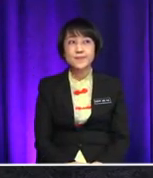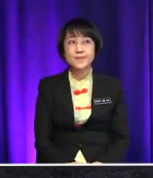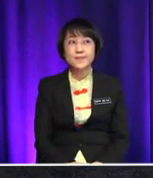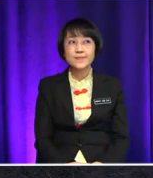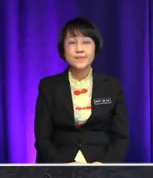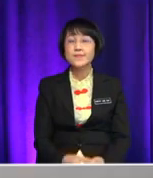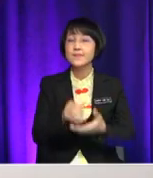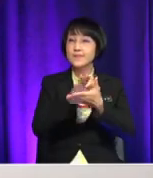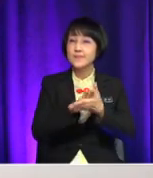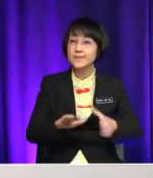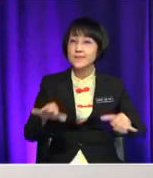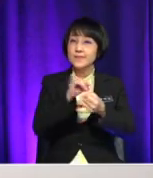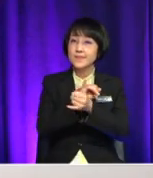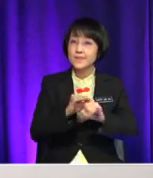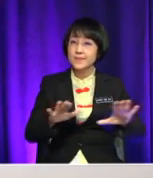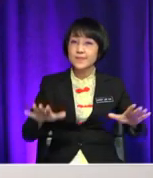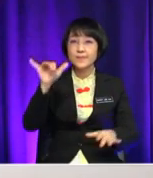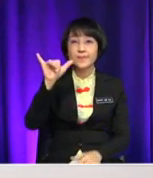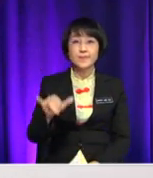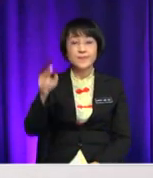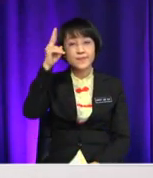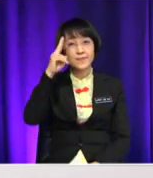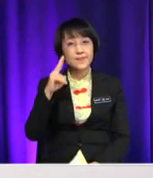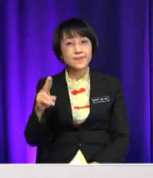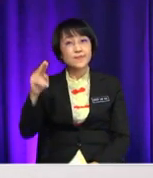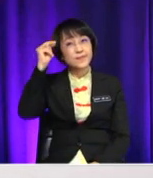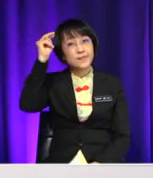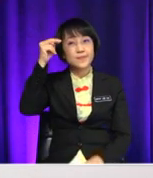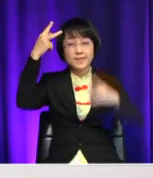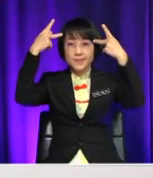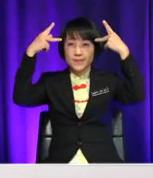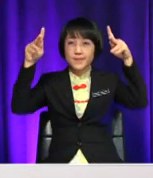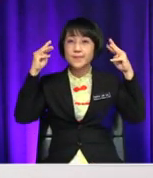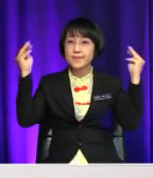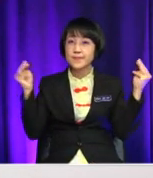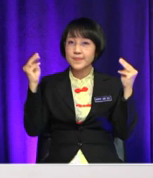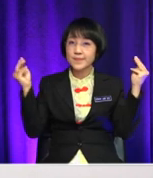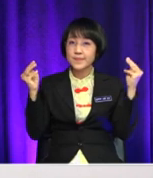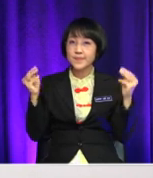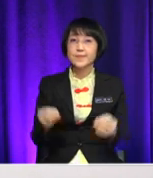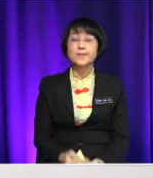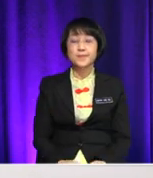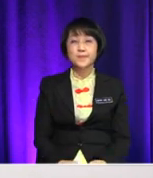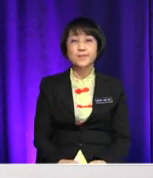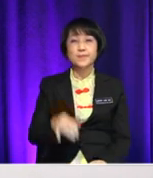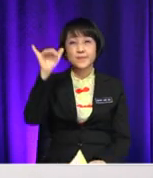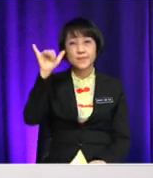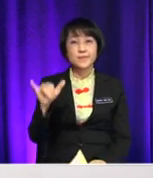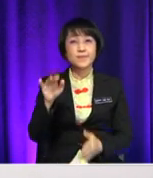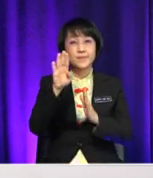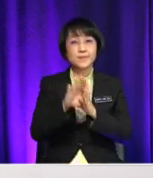salam sejahtera kepada yang dihormati tuan muslimatris yang berusia Tuan pengatur